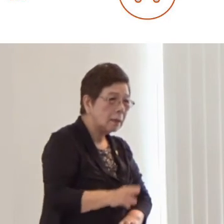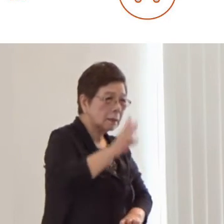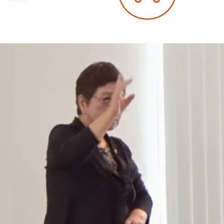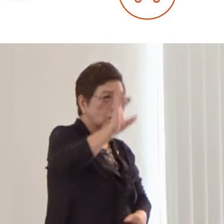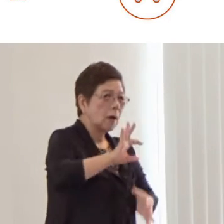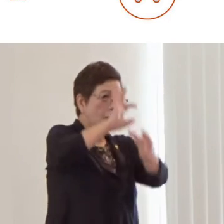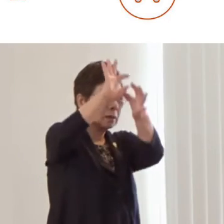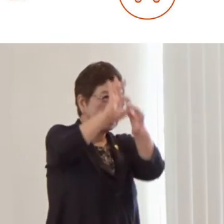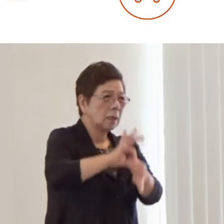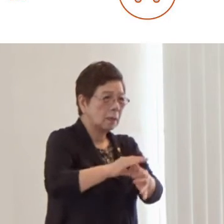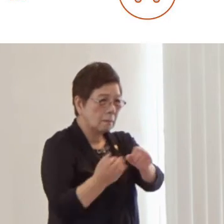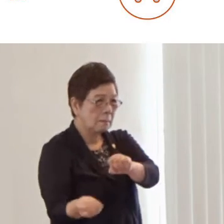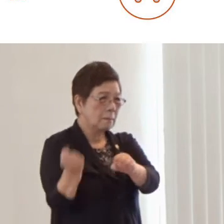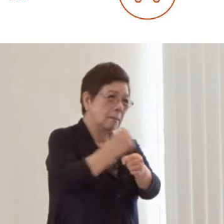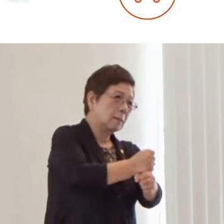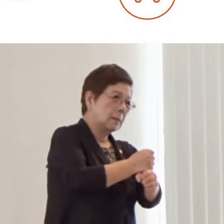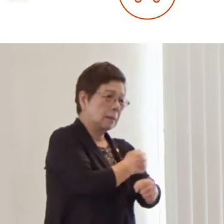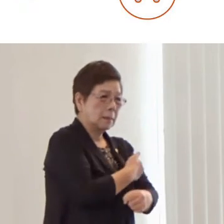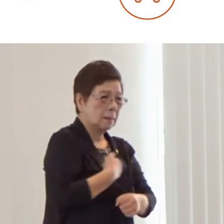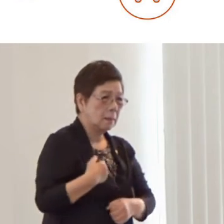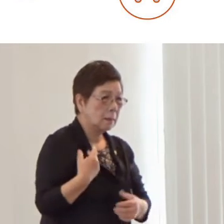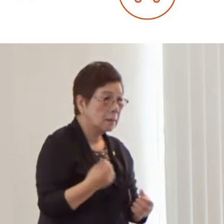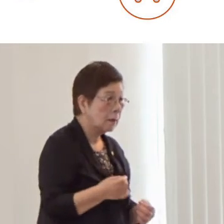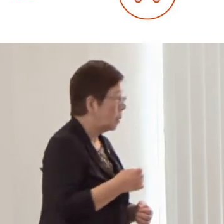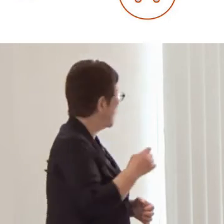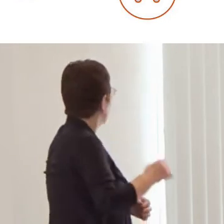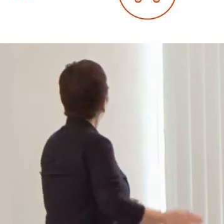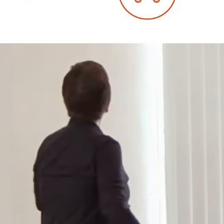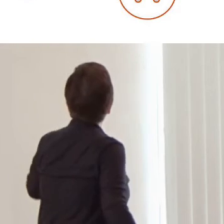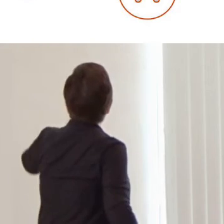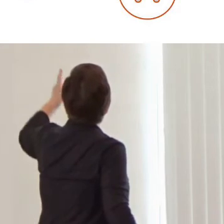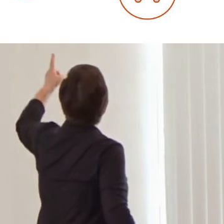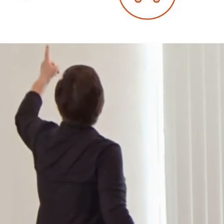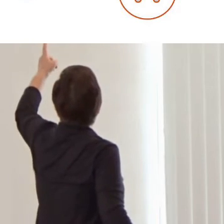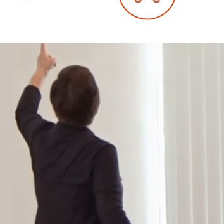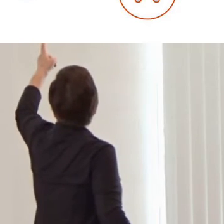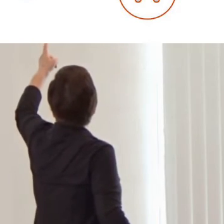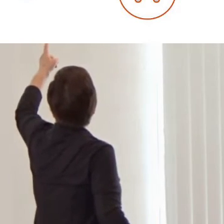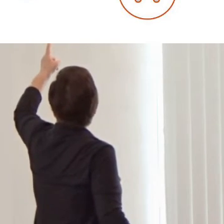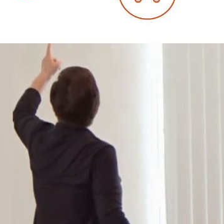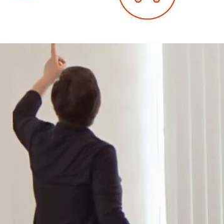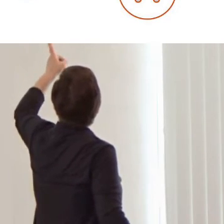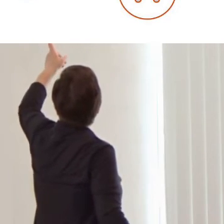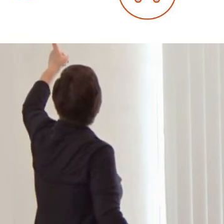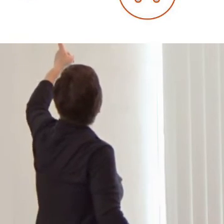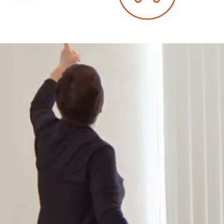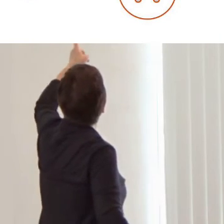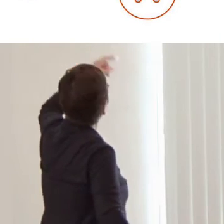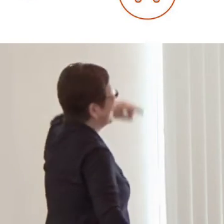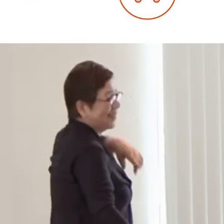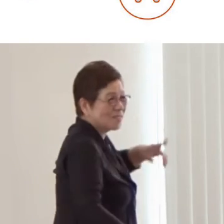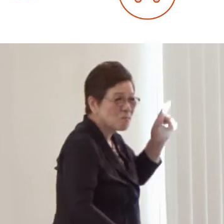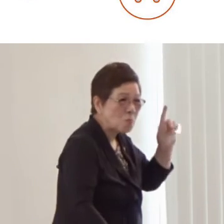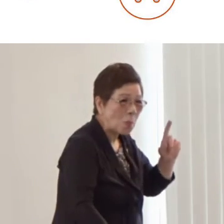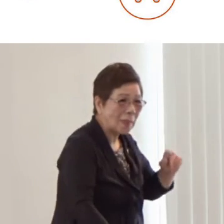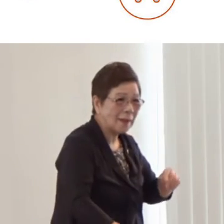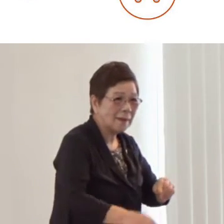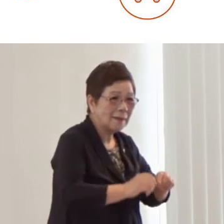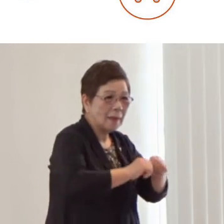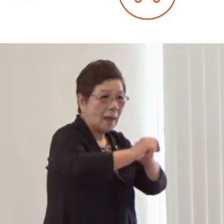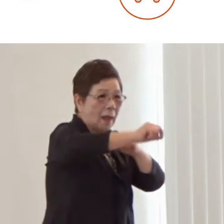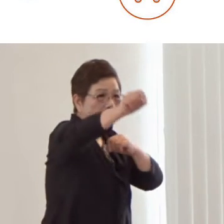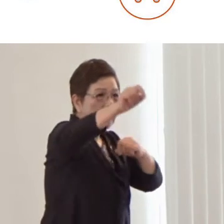したと思っていたら、この橋から命がやってきました、ね、永遠の命